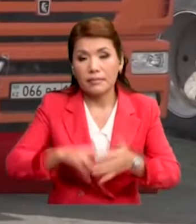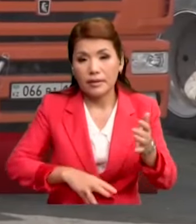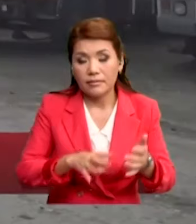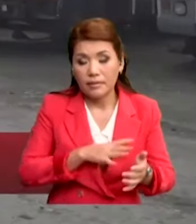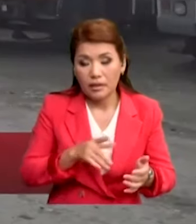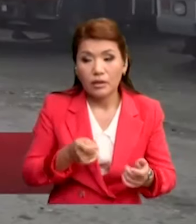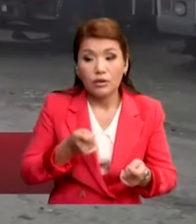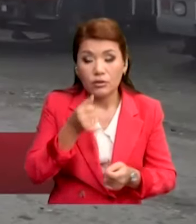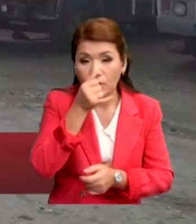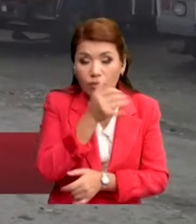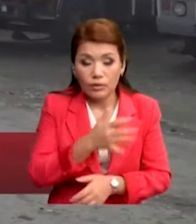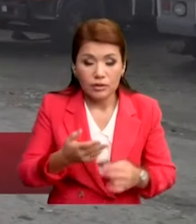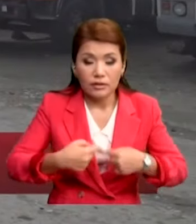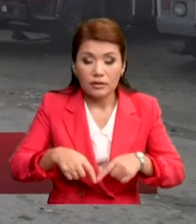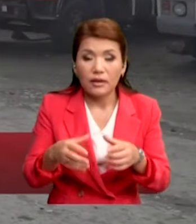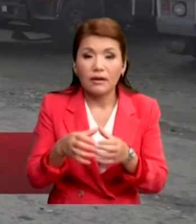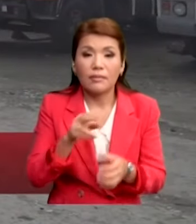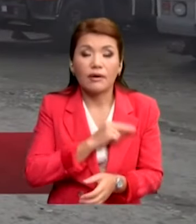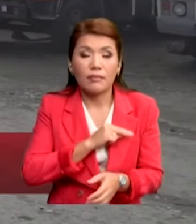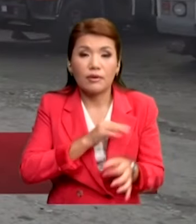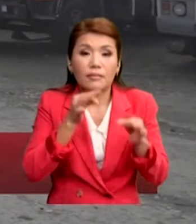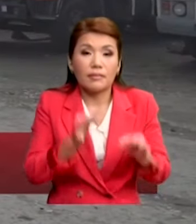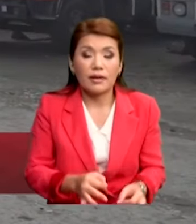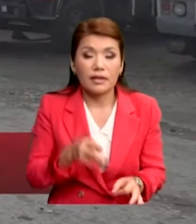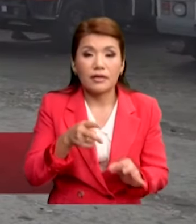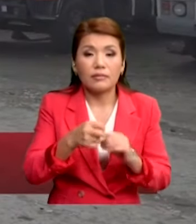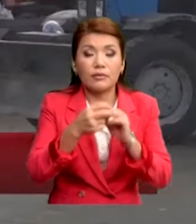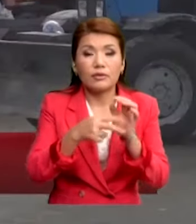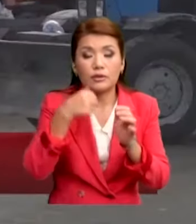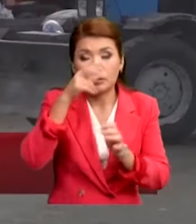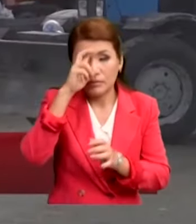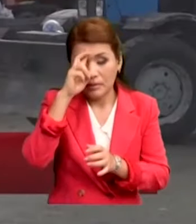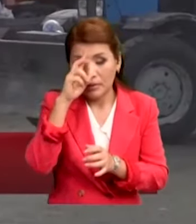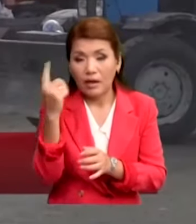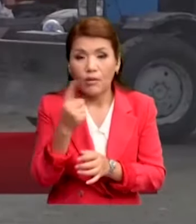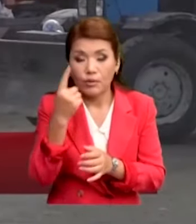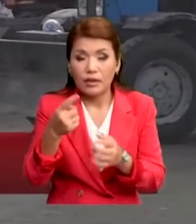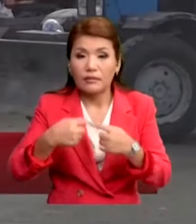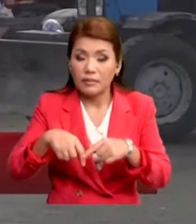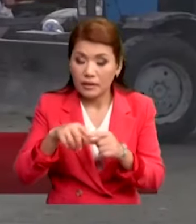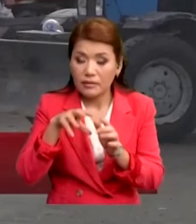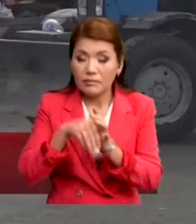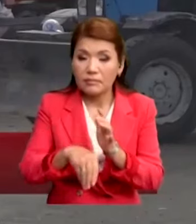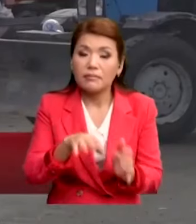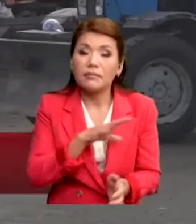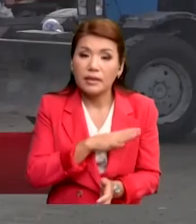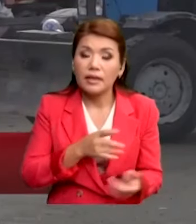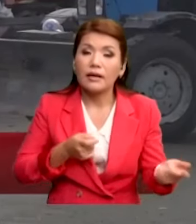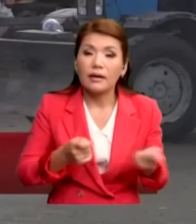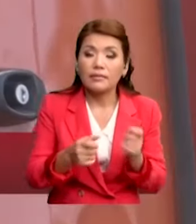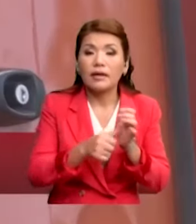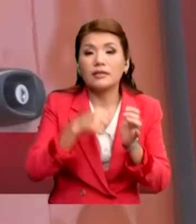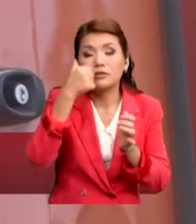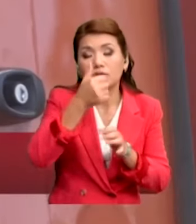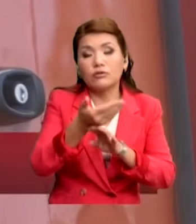сөзін өткізе алмай отырған осы кәсіпорын 2018 жылға дейін мемлекеттік коммуналдық мекемеде болған. Кәсіпорында әкімдік 6 жыл